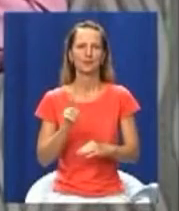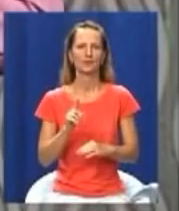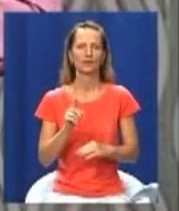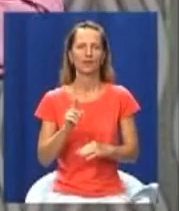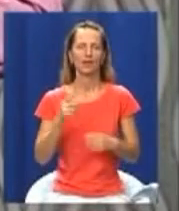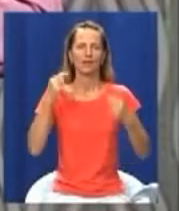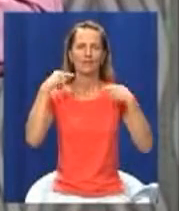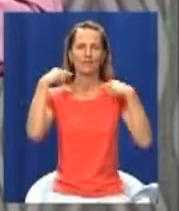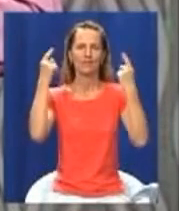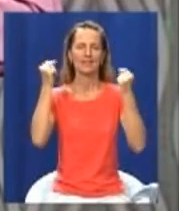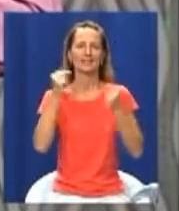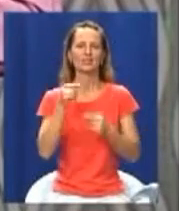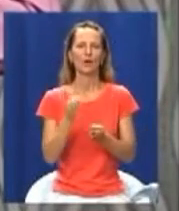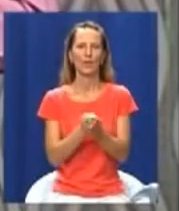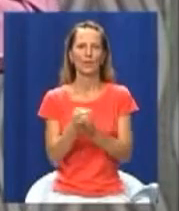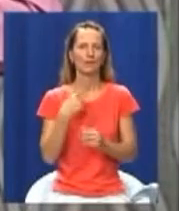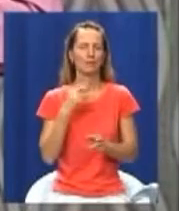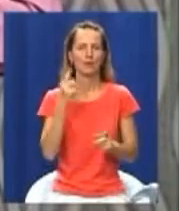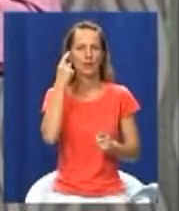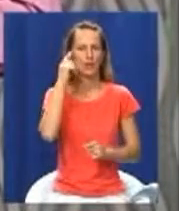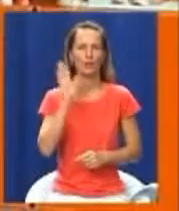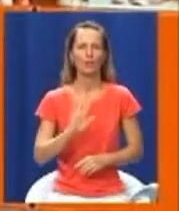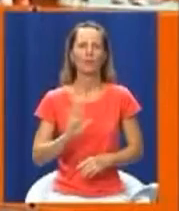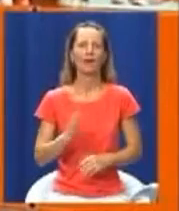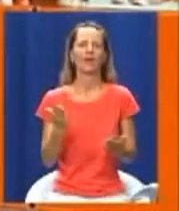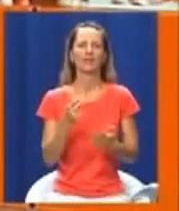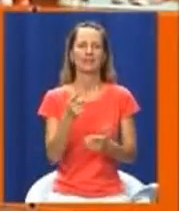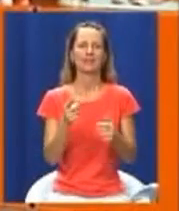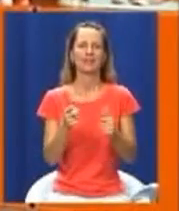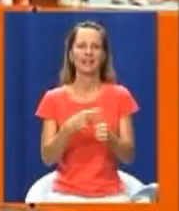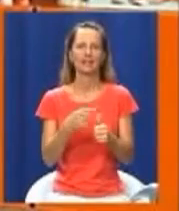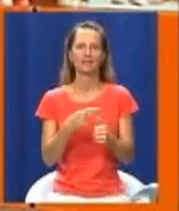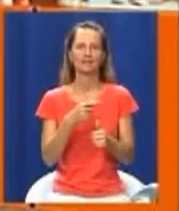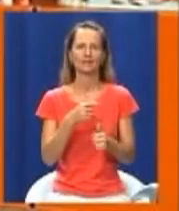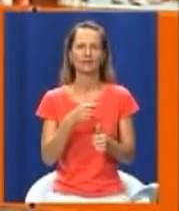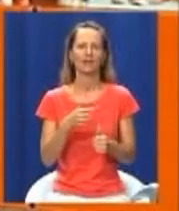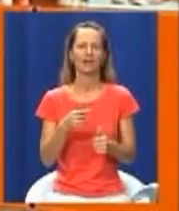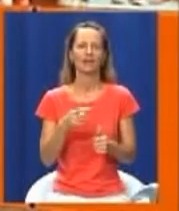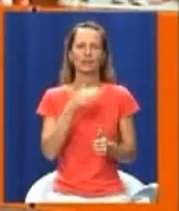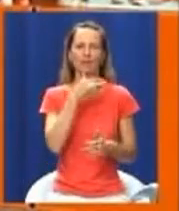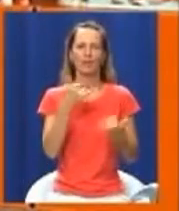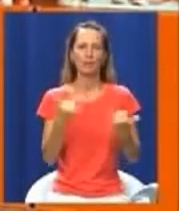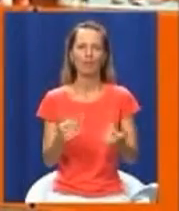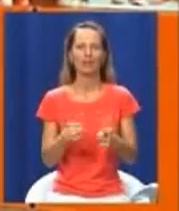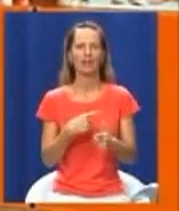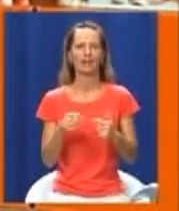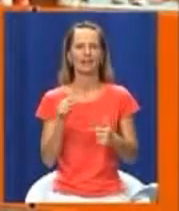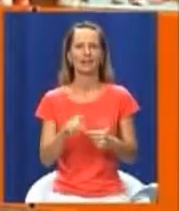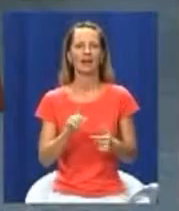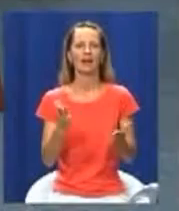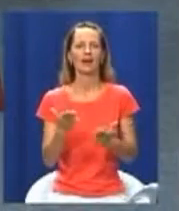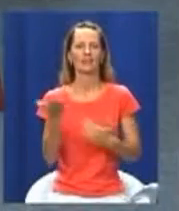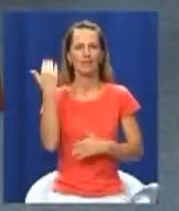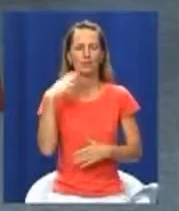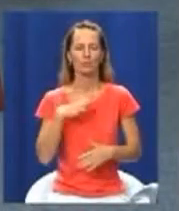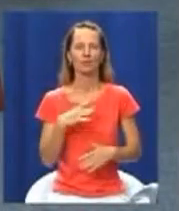огірок. Я б ніколи навіть не міг подумати. Тобі, до речі, яка назва більше подобається? Сучасна чи та, яка колись була? Сучасна. Сучасна.